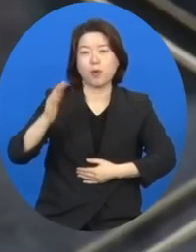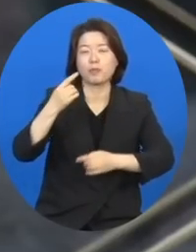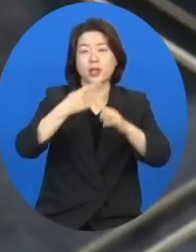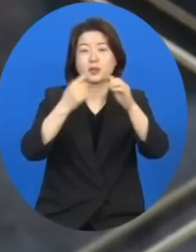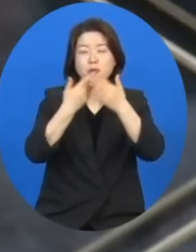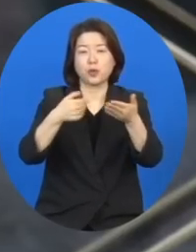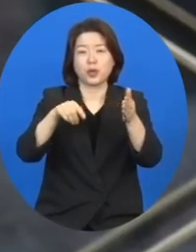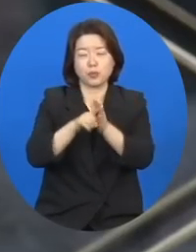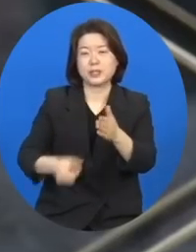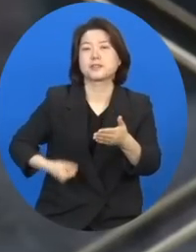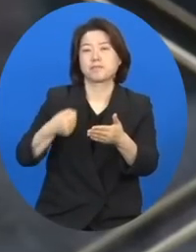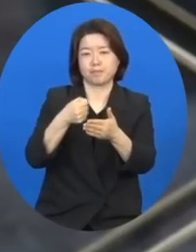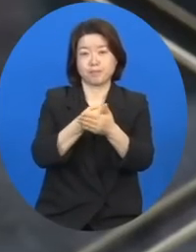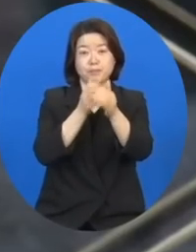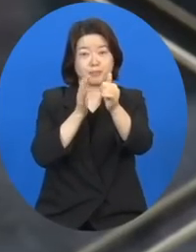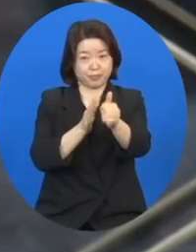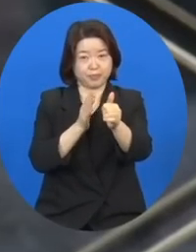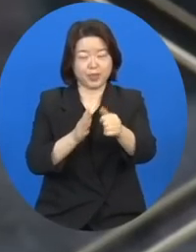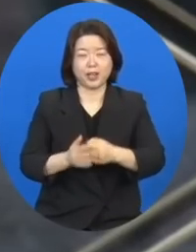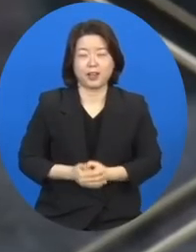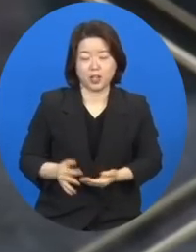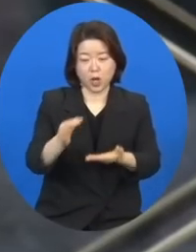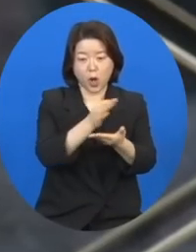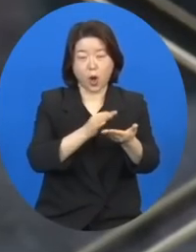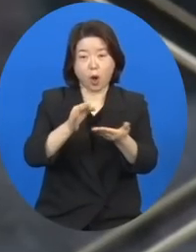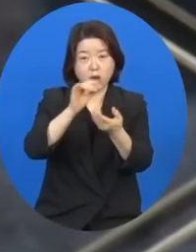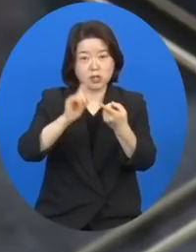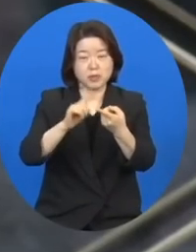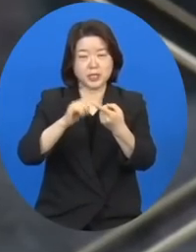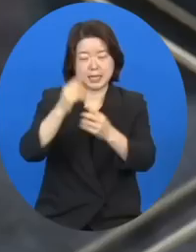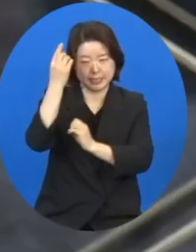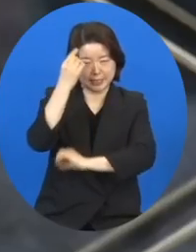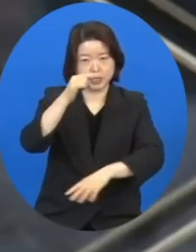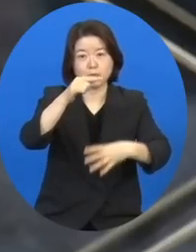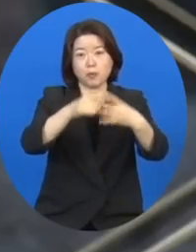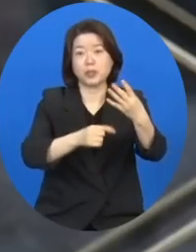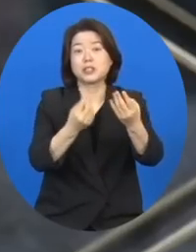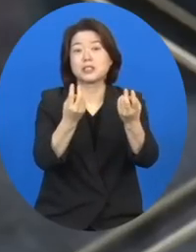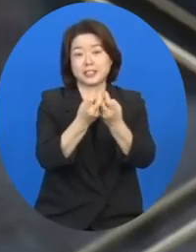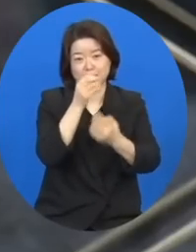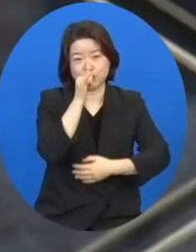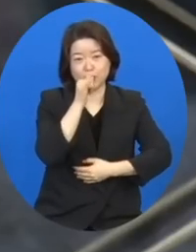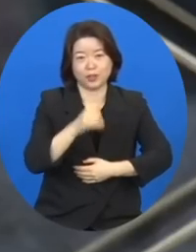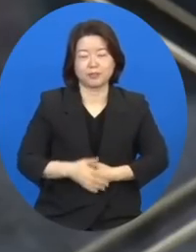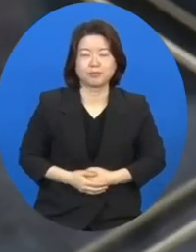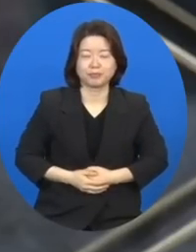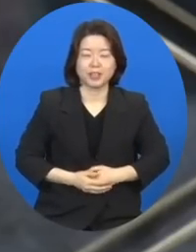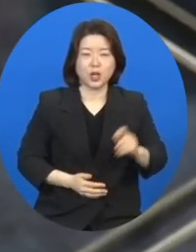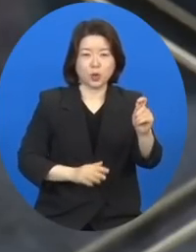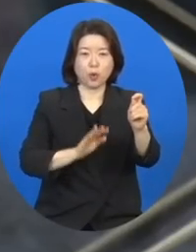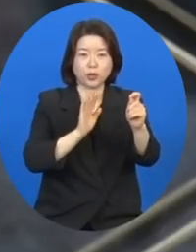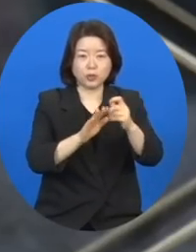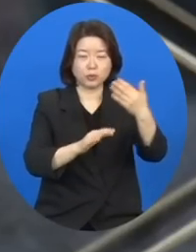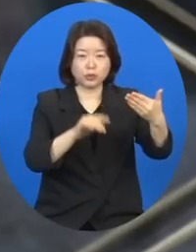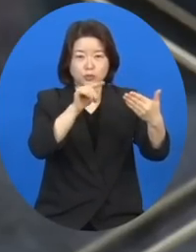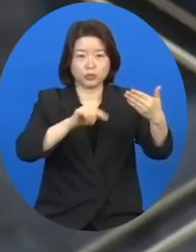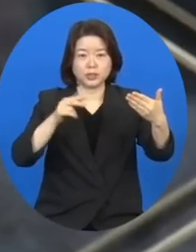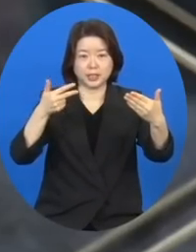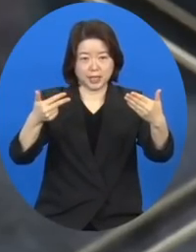작정을 하시면 좋겠는데 우리 헌금에 대한 원칙이 있어요. 고린도후서 9장 7절에 보면 각자 마음에 정한 대로